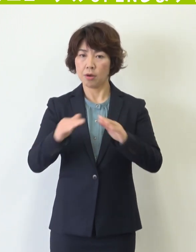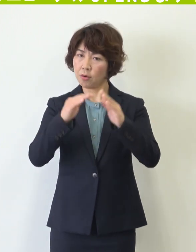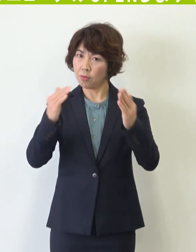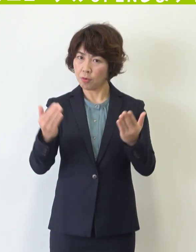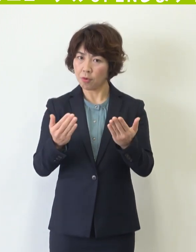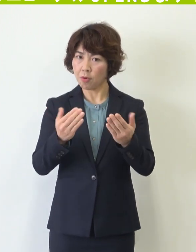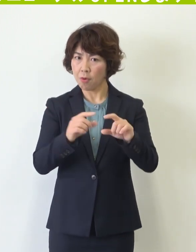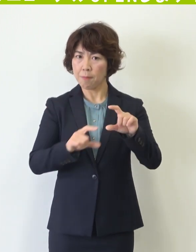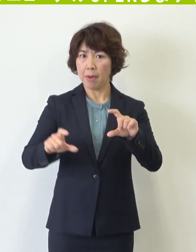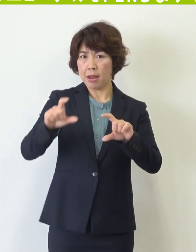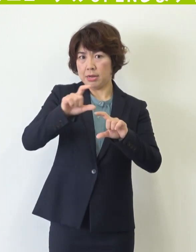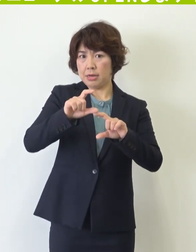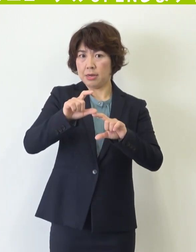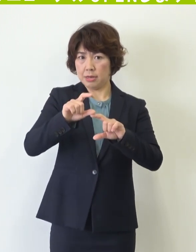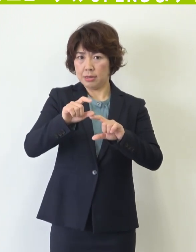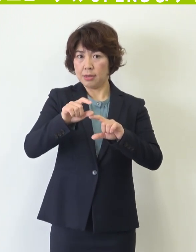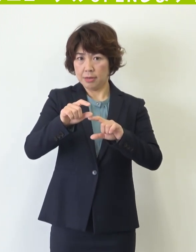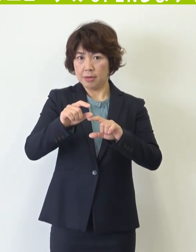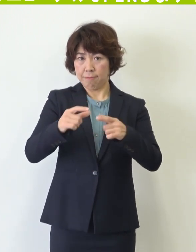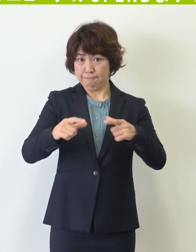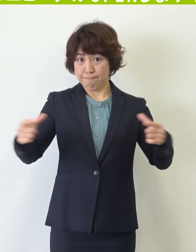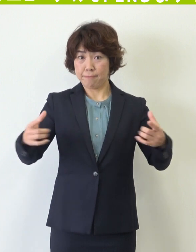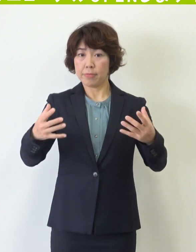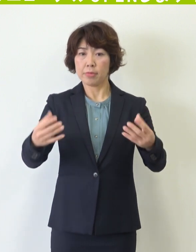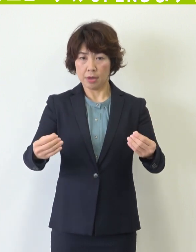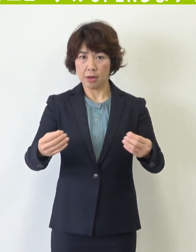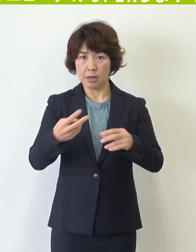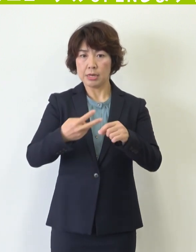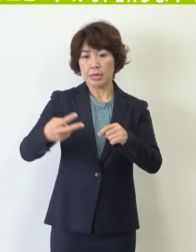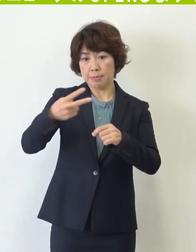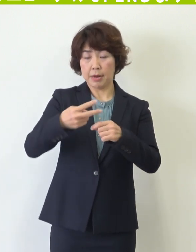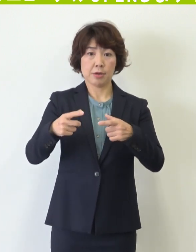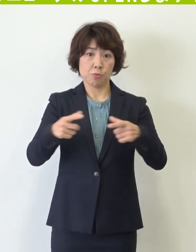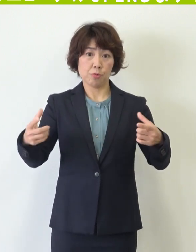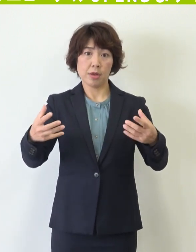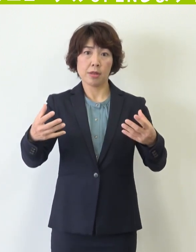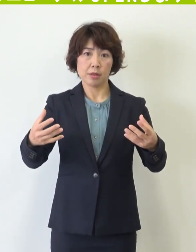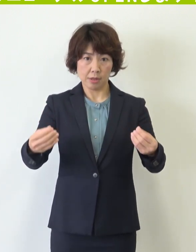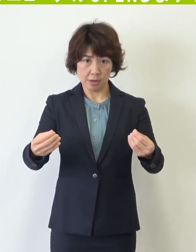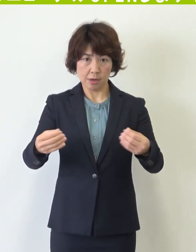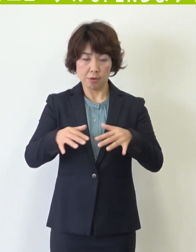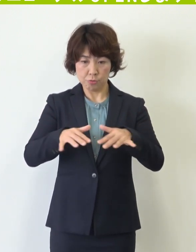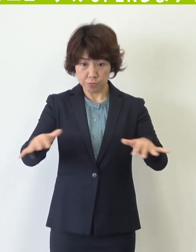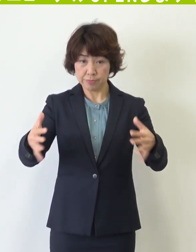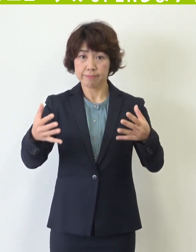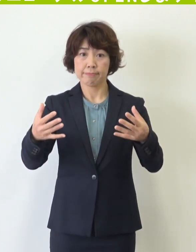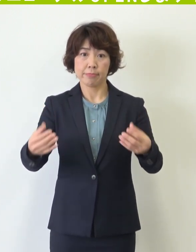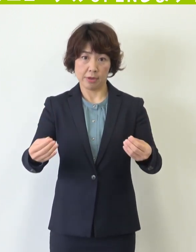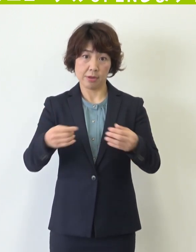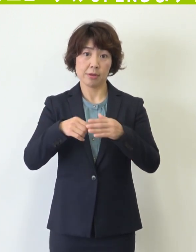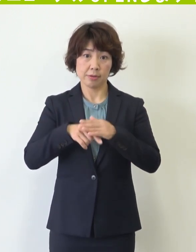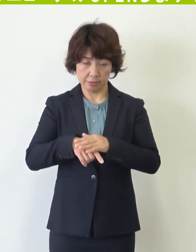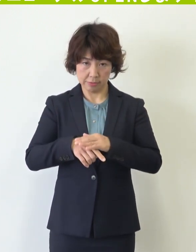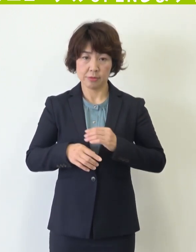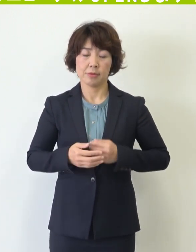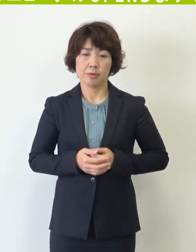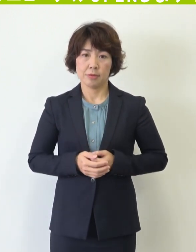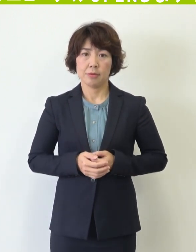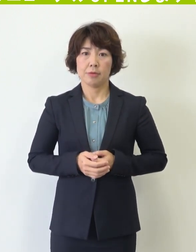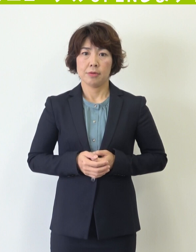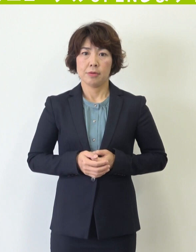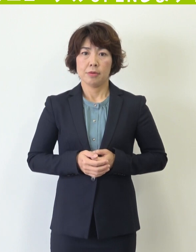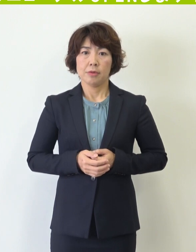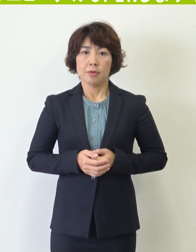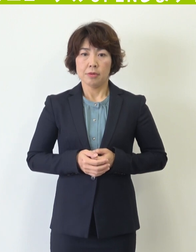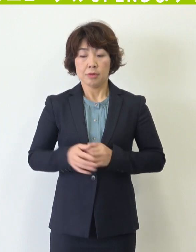あの倍増かなというふうに思っておりますまあこの1年間で約2倍に aマイナンバーカードのまあ交付率がですねあの向上したという